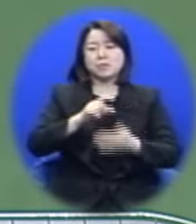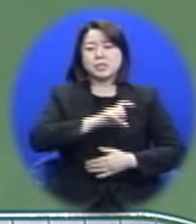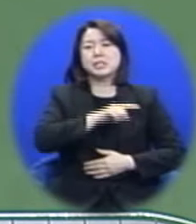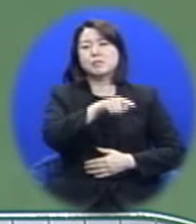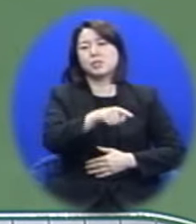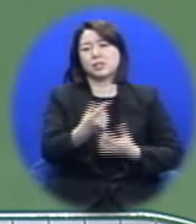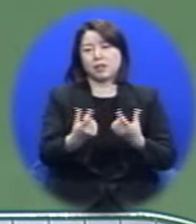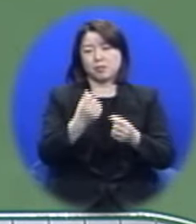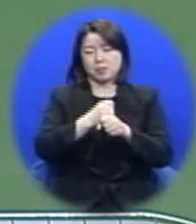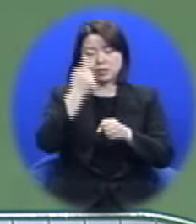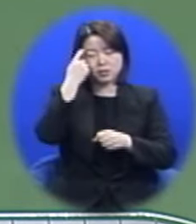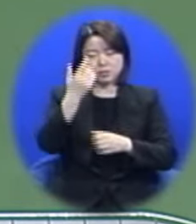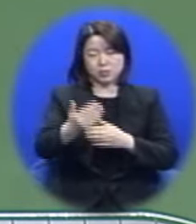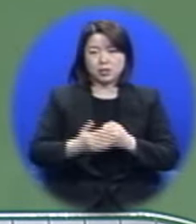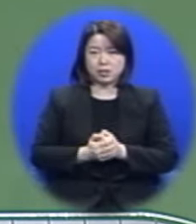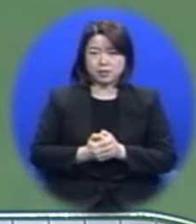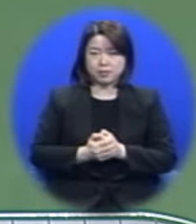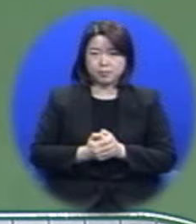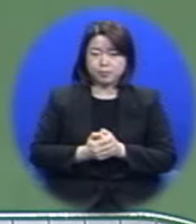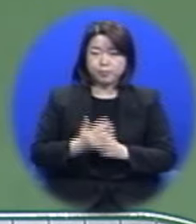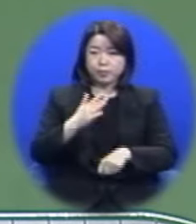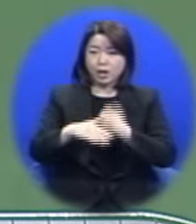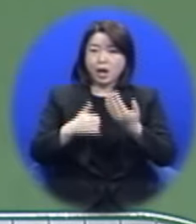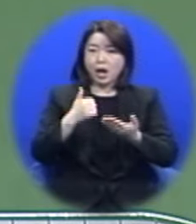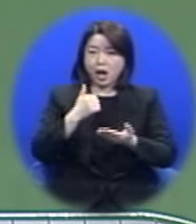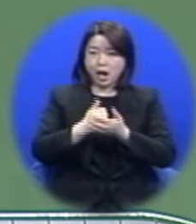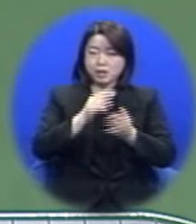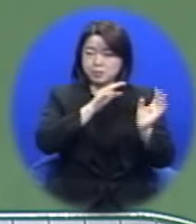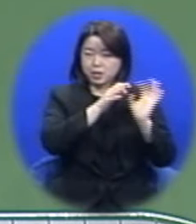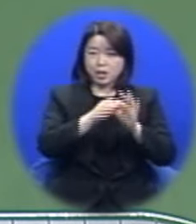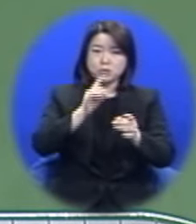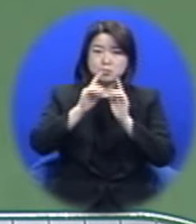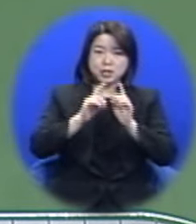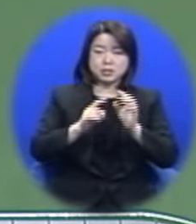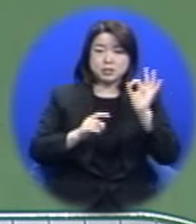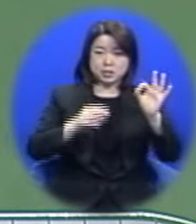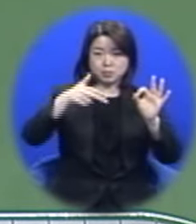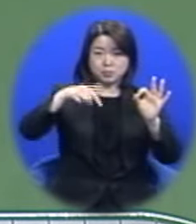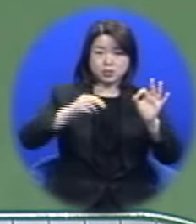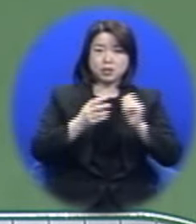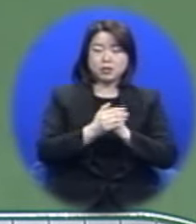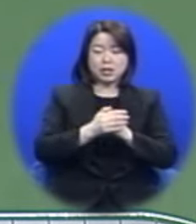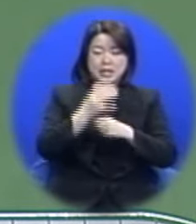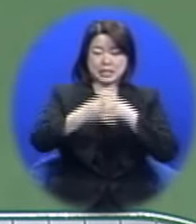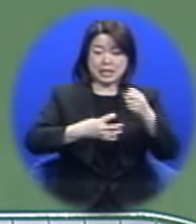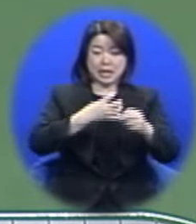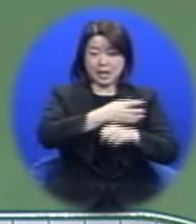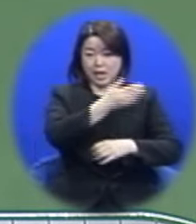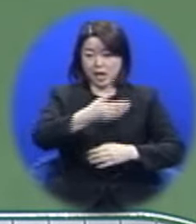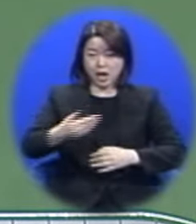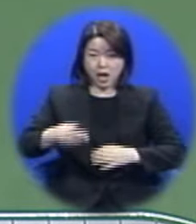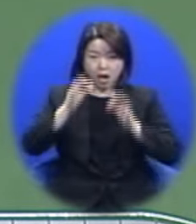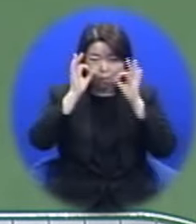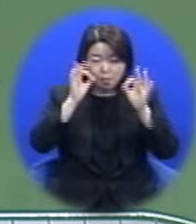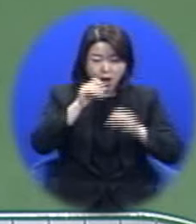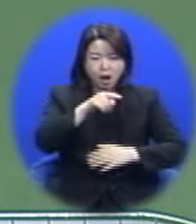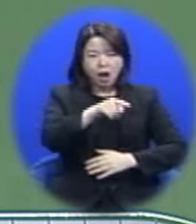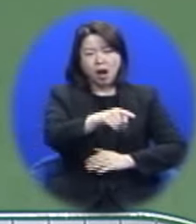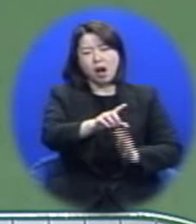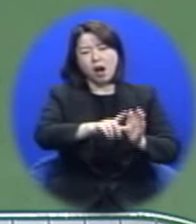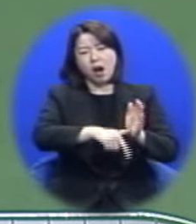하나님은 계속 말씀합니다. 10절 말씀에 40년을 지나면서 나는 그 세대를 보고 싫증이